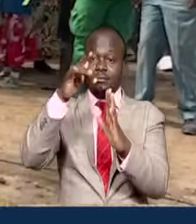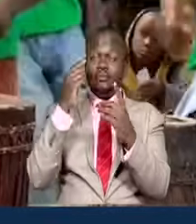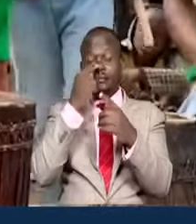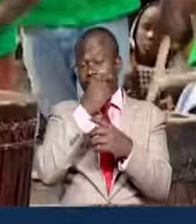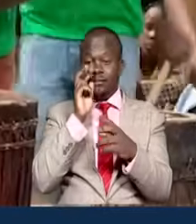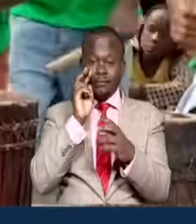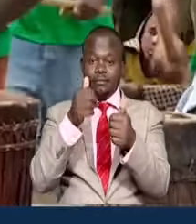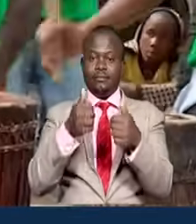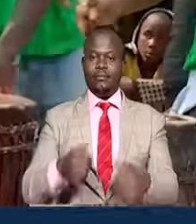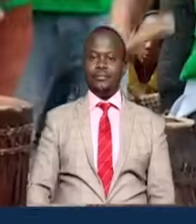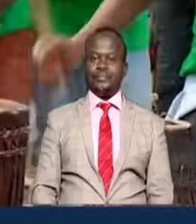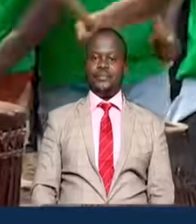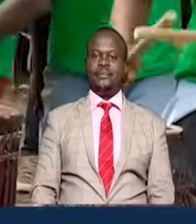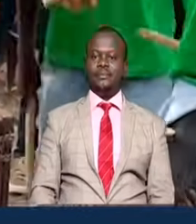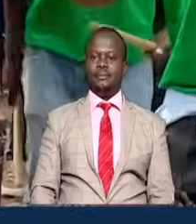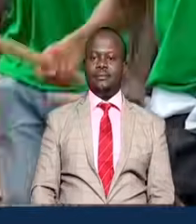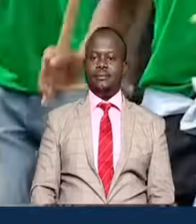ijisho.